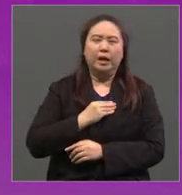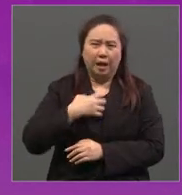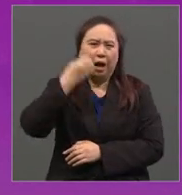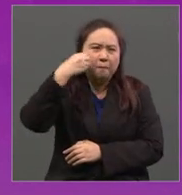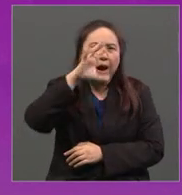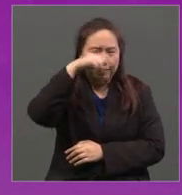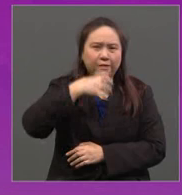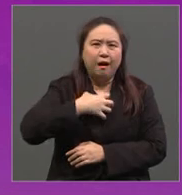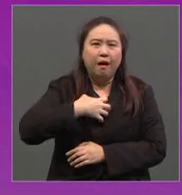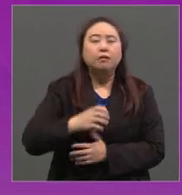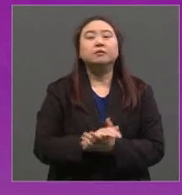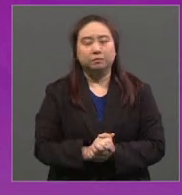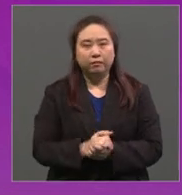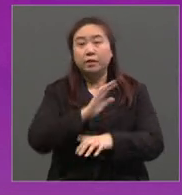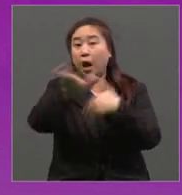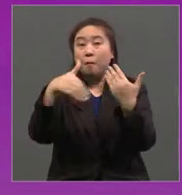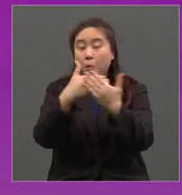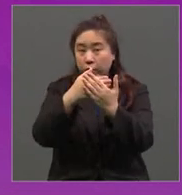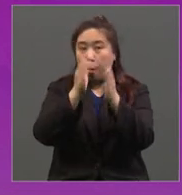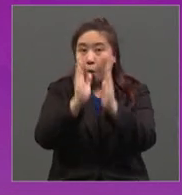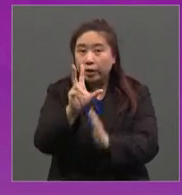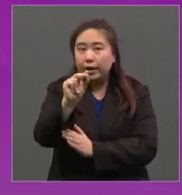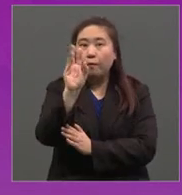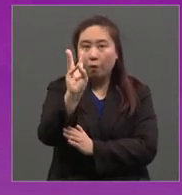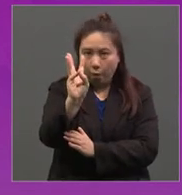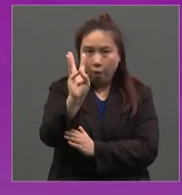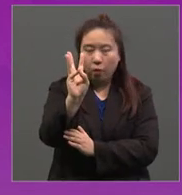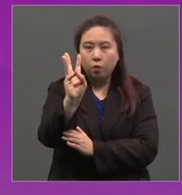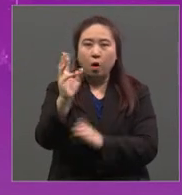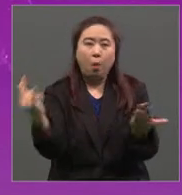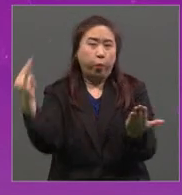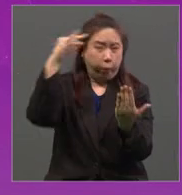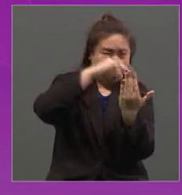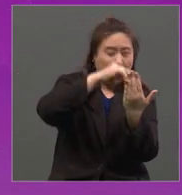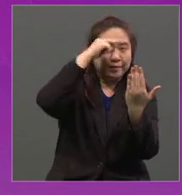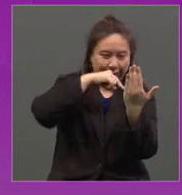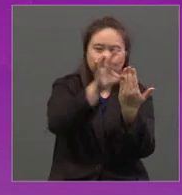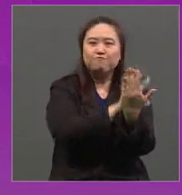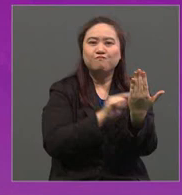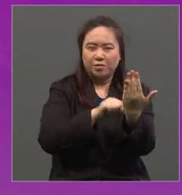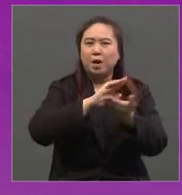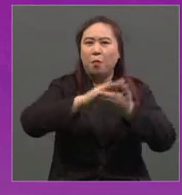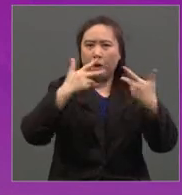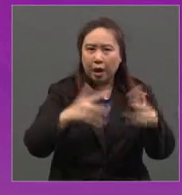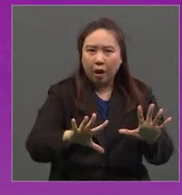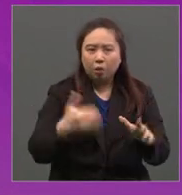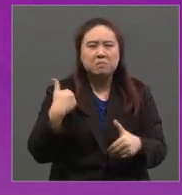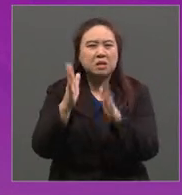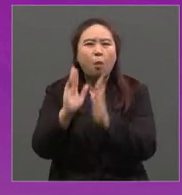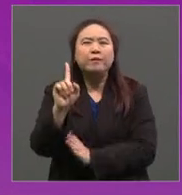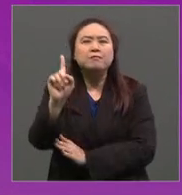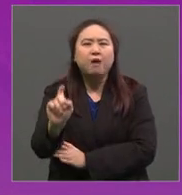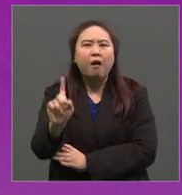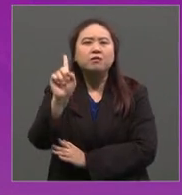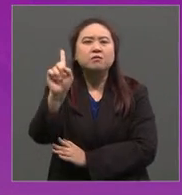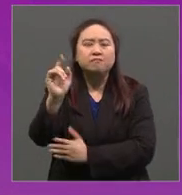จะกลับมาที่บ้านเกิดเมืองนอนของตัวเองทั้งหมด36คนนะได้กลับมาที่เมืองไทยเรียบร้อยแล้วพร้อมกับได้นำร่างของผู้เสียชี